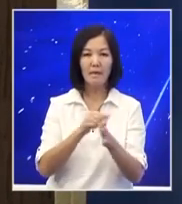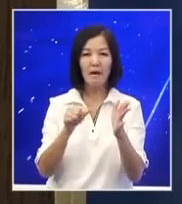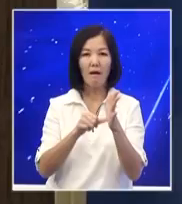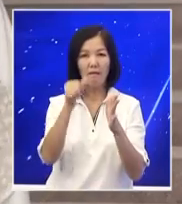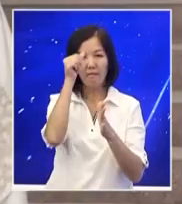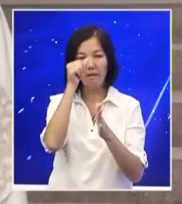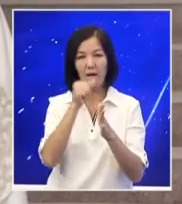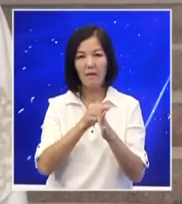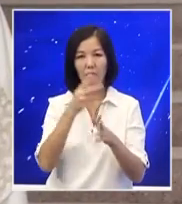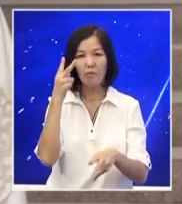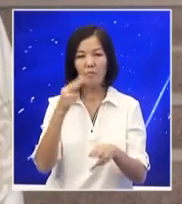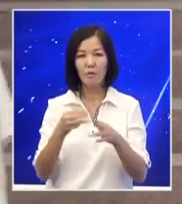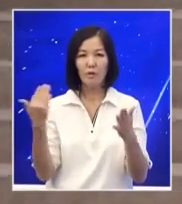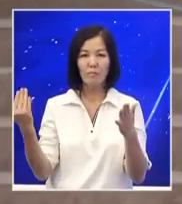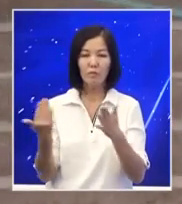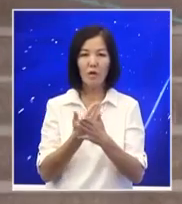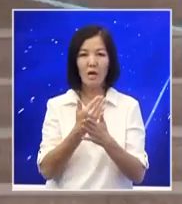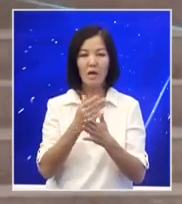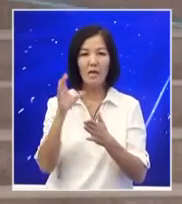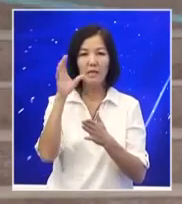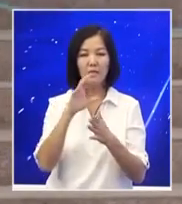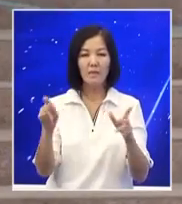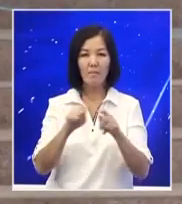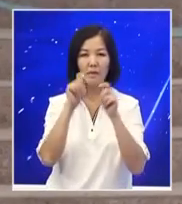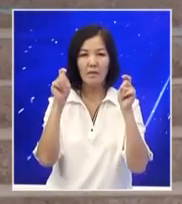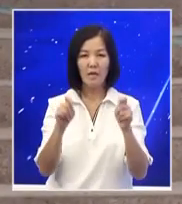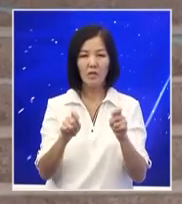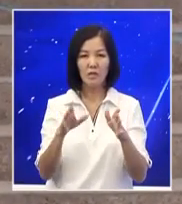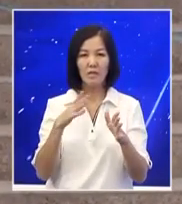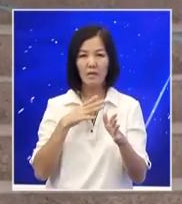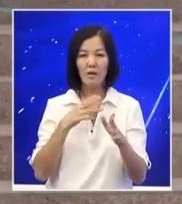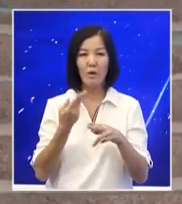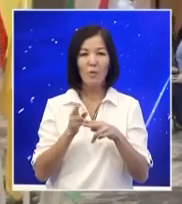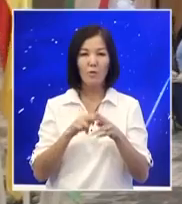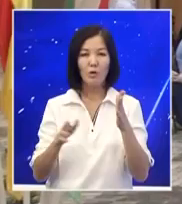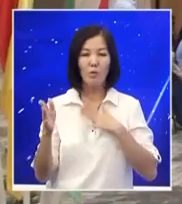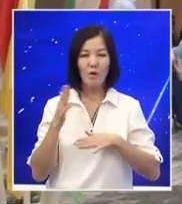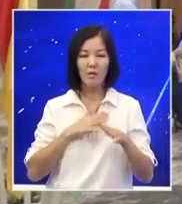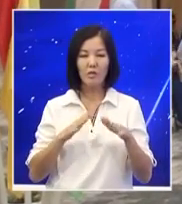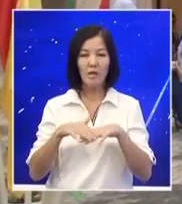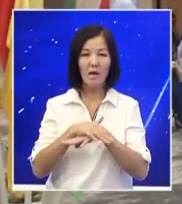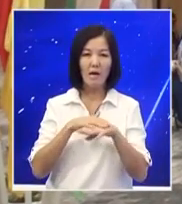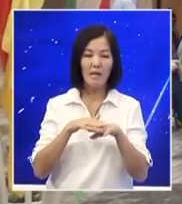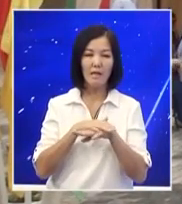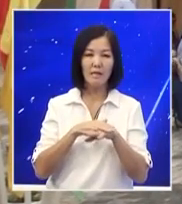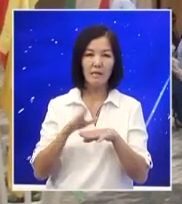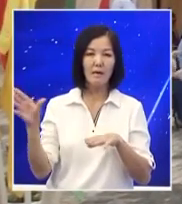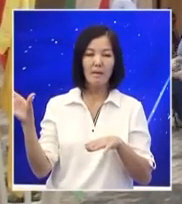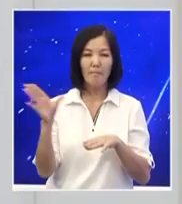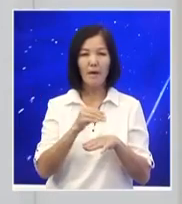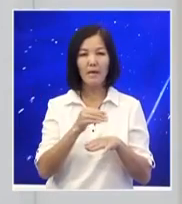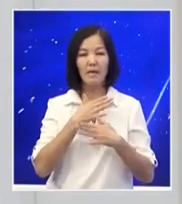бұрын бітіріп, жаңа маусымға үлгірді. Айтулы күні кілтін табыс етті. Осылайша сәулетті нысан ауылдың ажарын